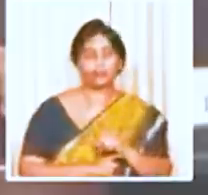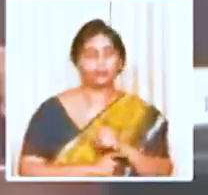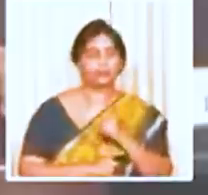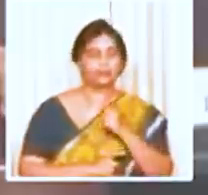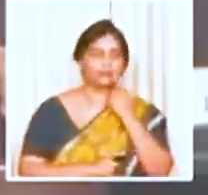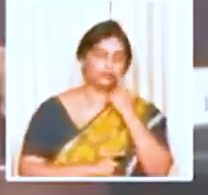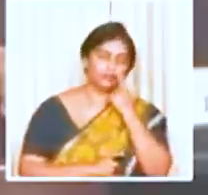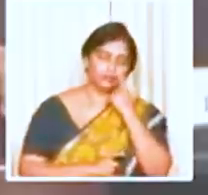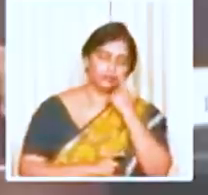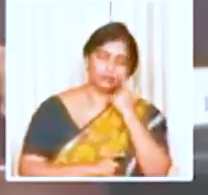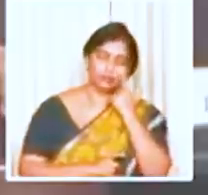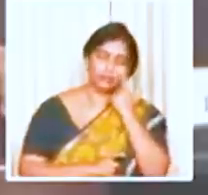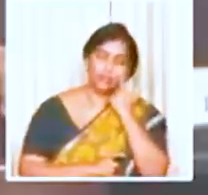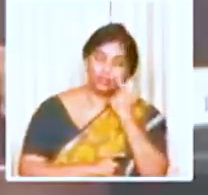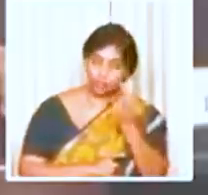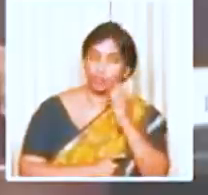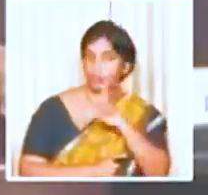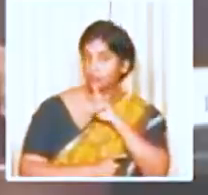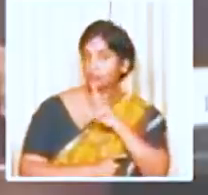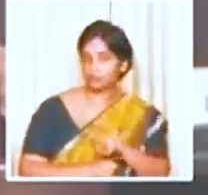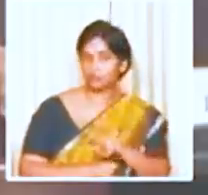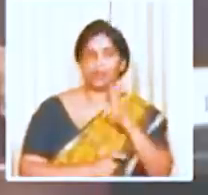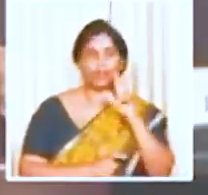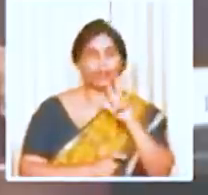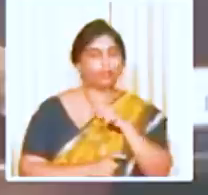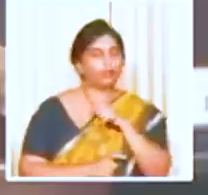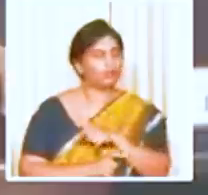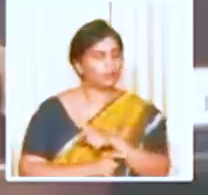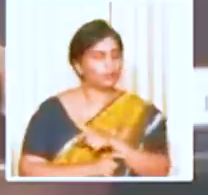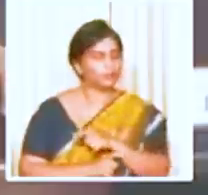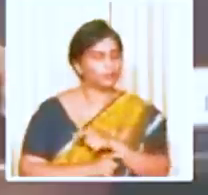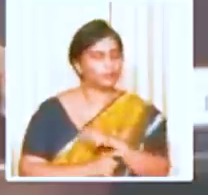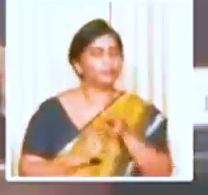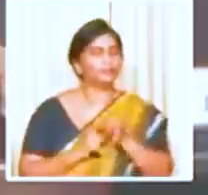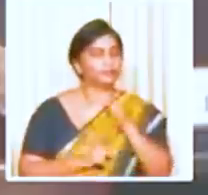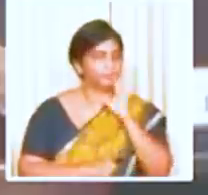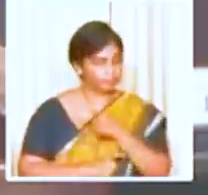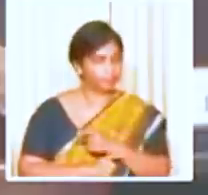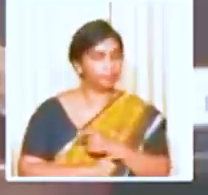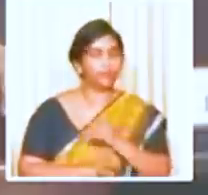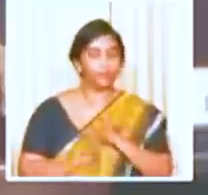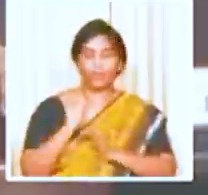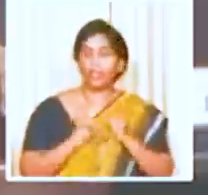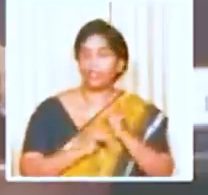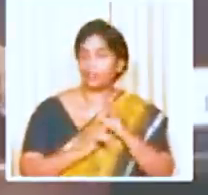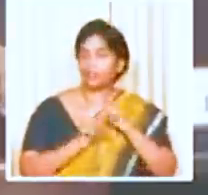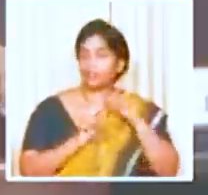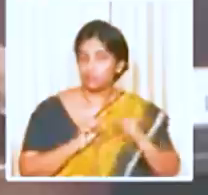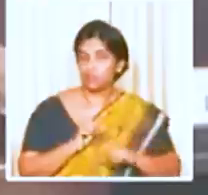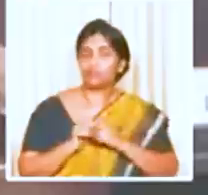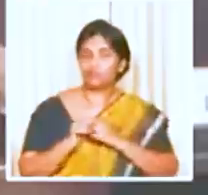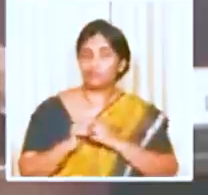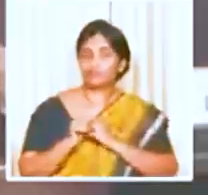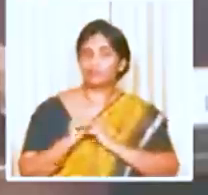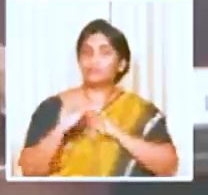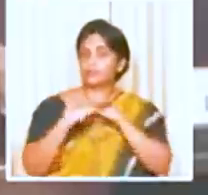ஒரு கேபினட் அமைச்சராக இருந்த காலப்பகுதியிலே தான் நான் நினைக்கிறேன் அந்த சகோதரர் சில நேரம் 83 ஆண்டு இந்த நாட்டை விட்டு விரட்டி அடிக்கப்பட்டிருப்பார். அந்த